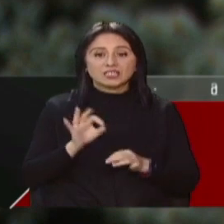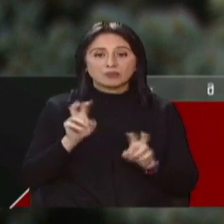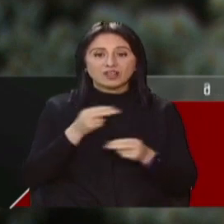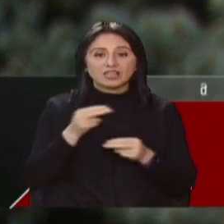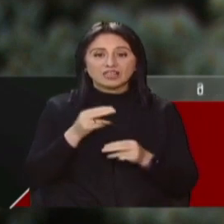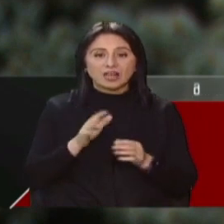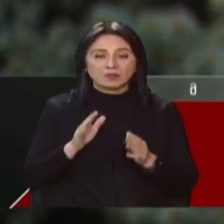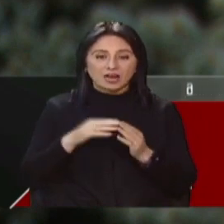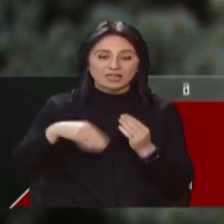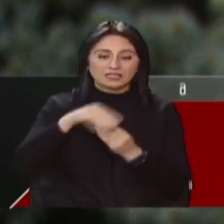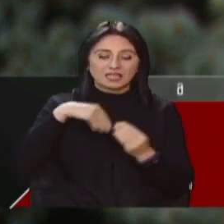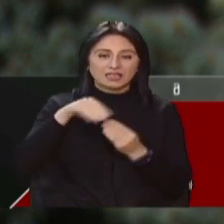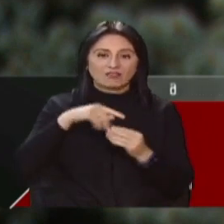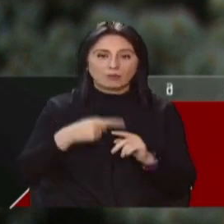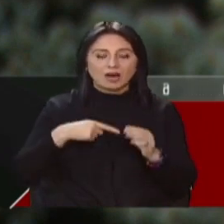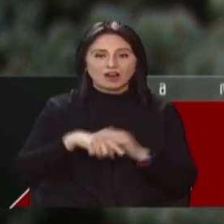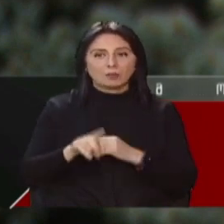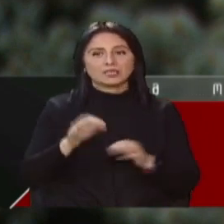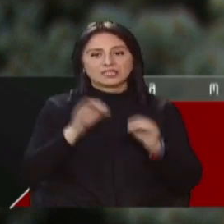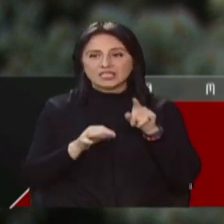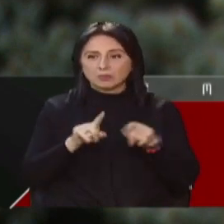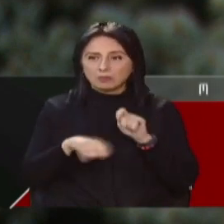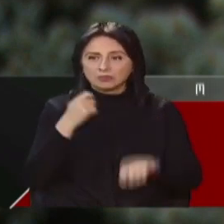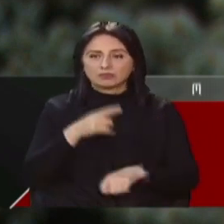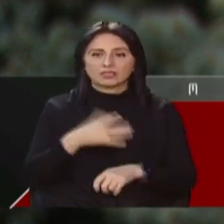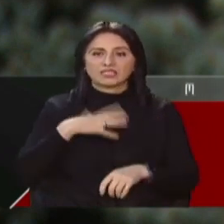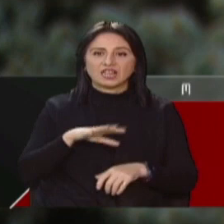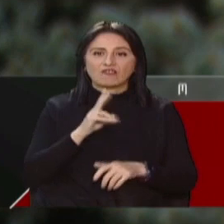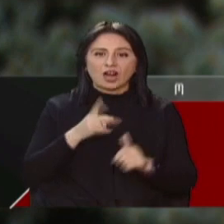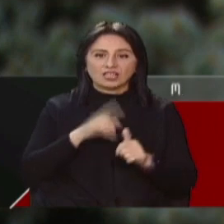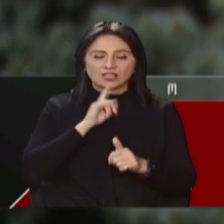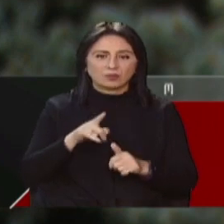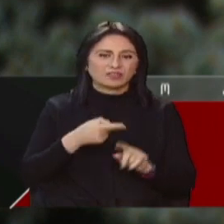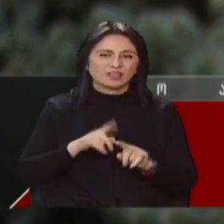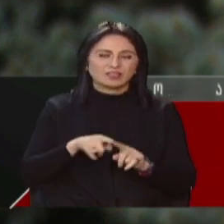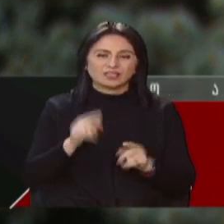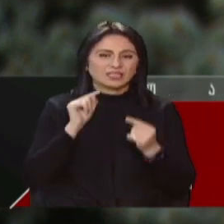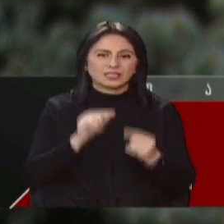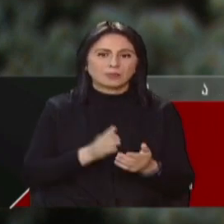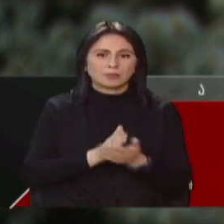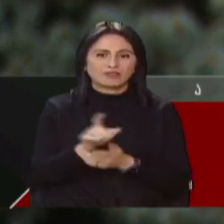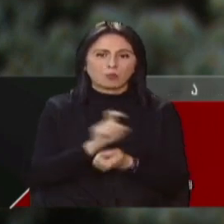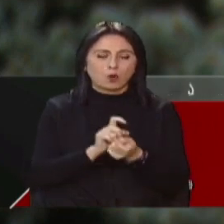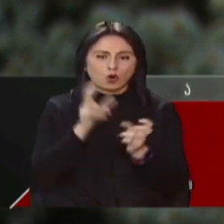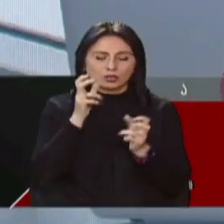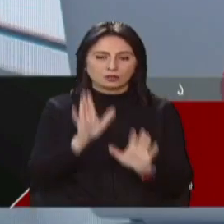თემის ხელზე დახვევა და იმის გამო, რომ აი სასამართლო არ არის საქართველოში, მიბაჩნია, რომ ეს არის ქვეყნის წინააღმდეგ მიმართული ბოროტება.